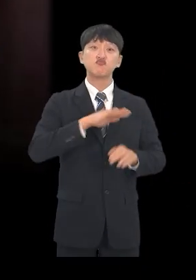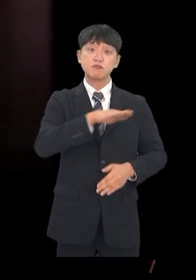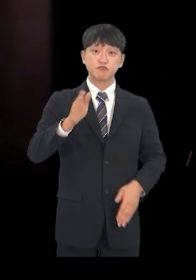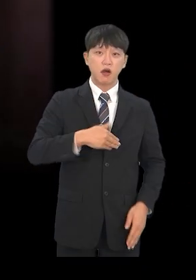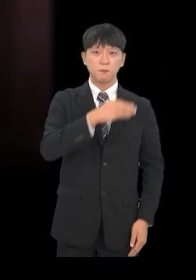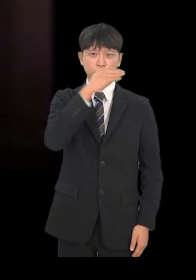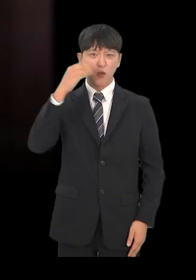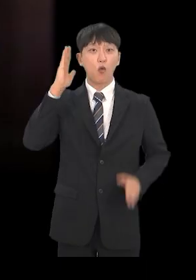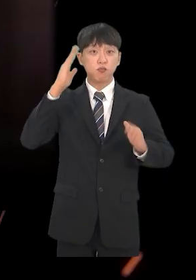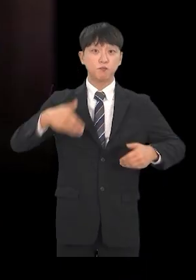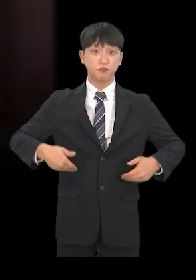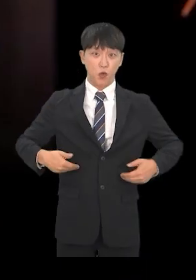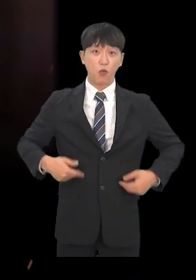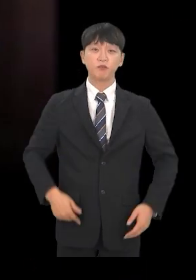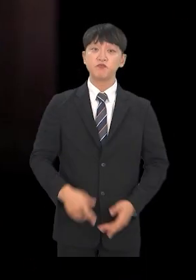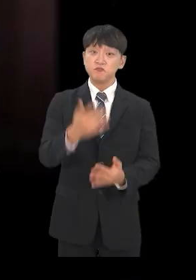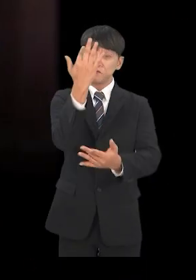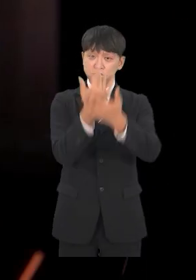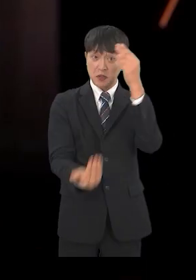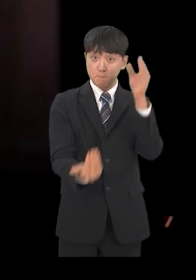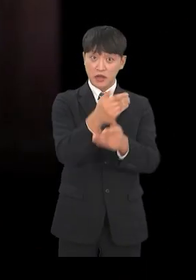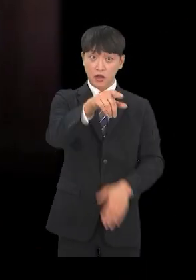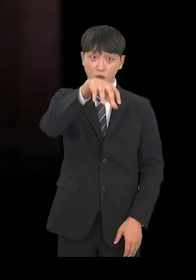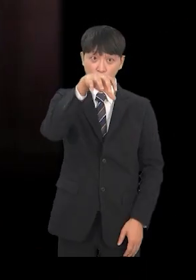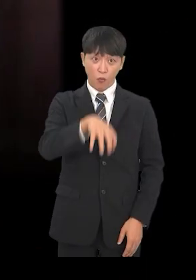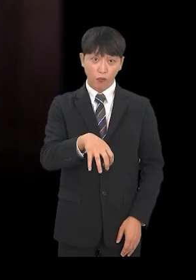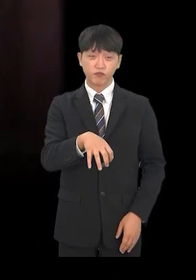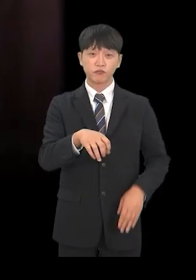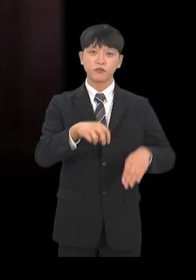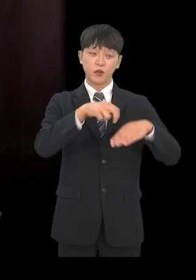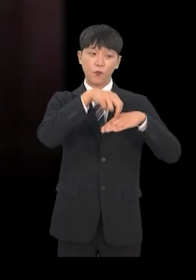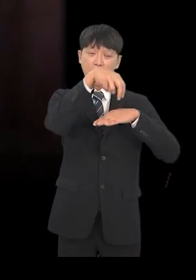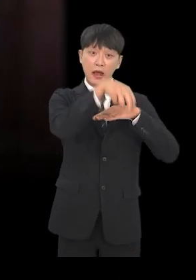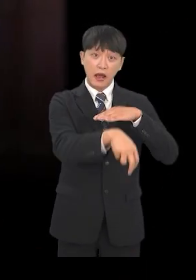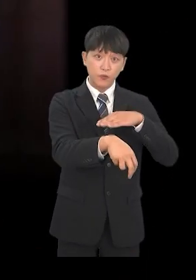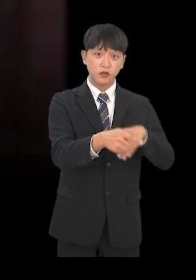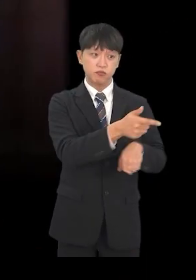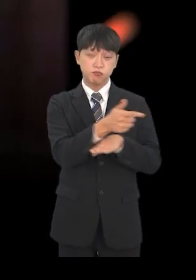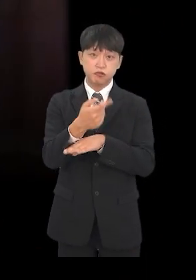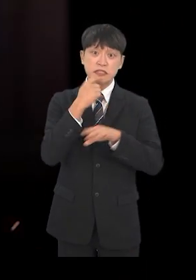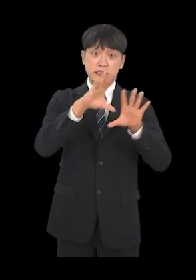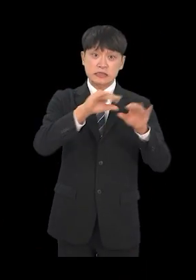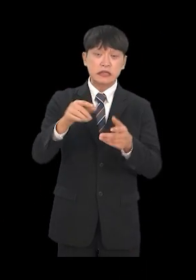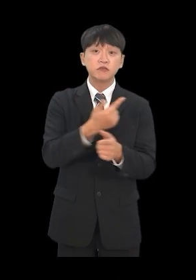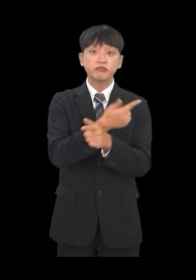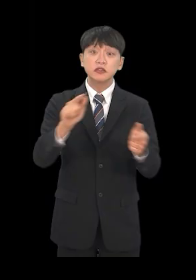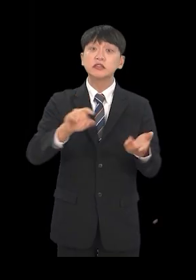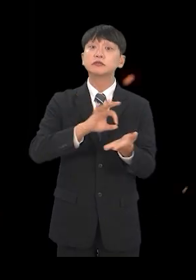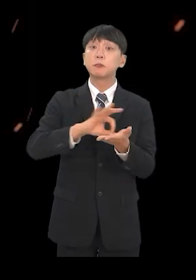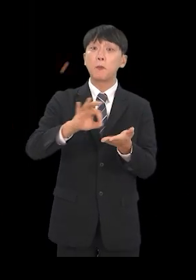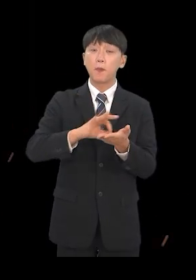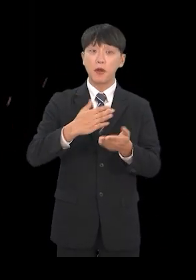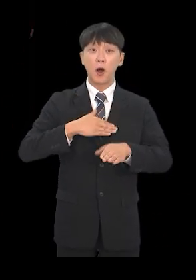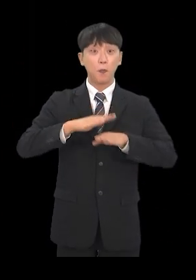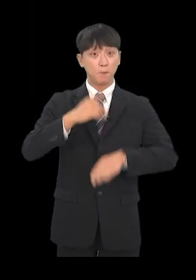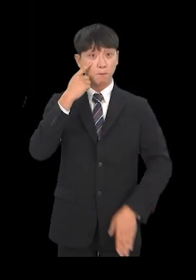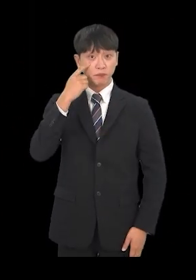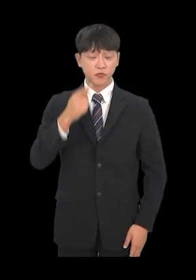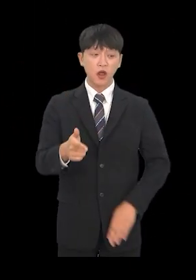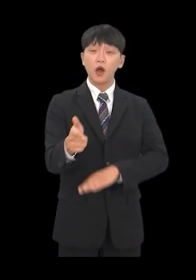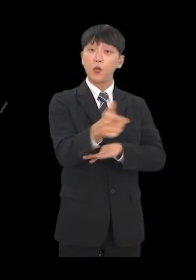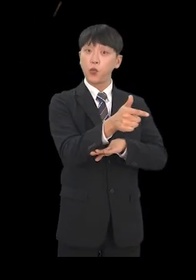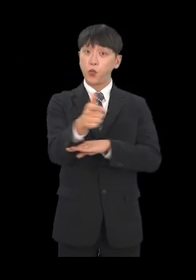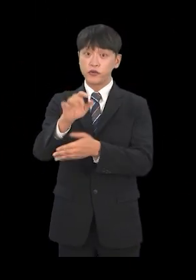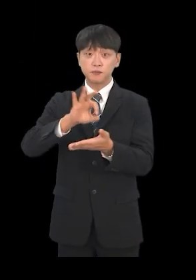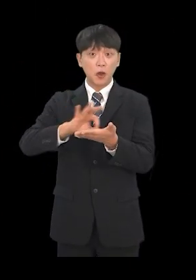사건. 에어매트로 낙하했지만 결국 사상자가 발생했던 이유 무엇이었을까요? 첫 번째로 에어매트 사용법에